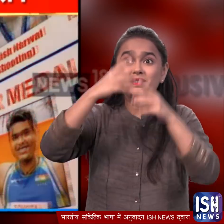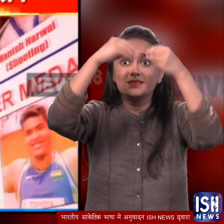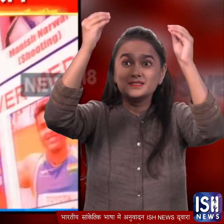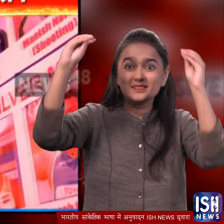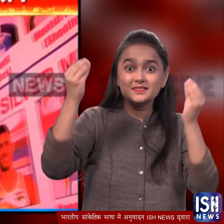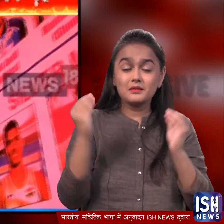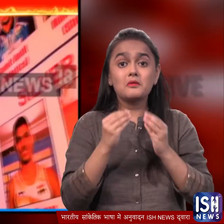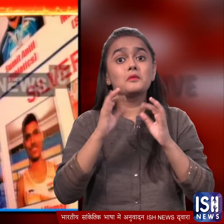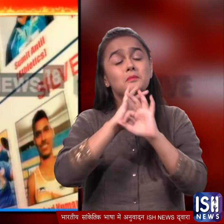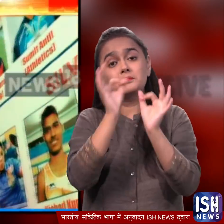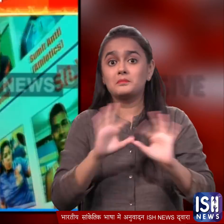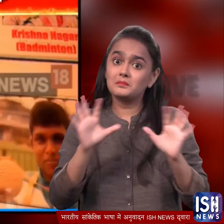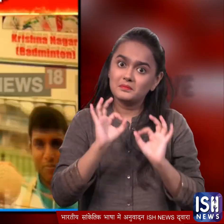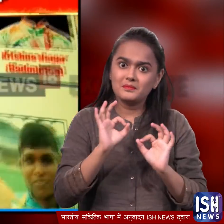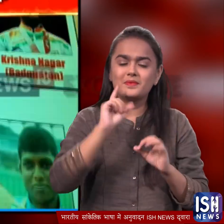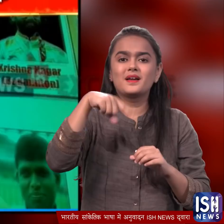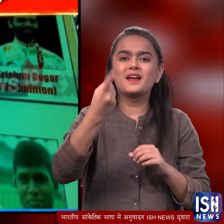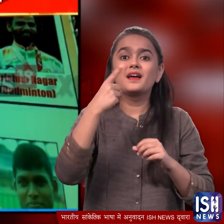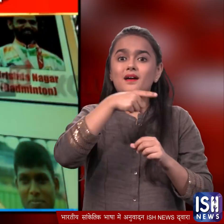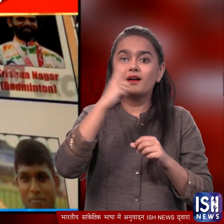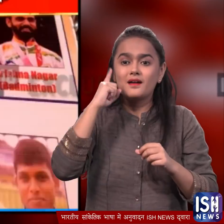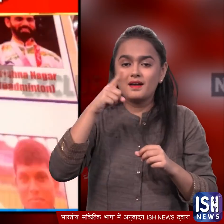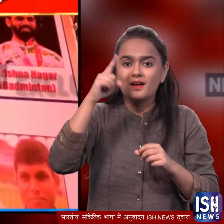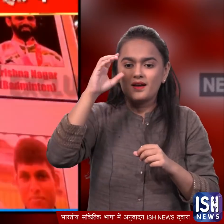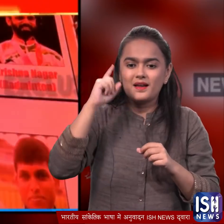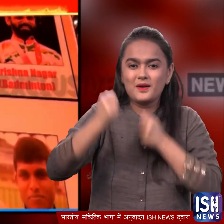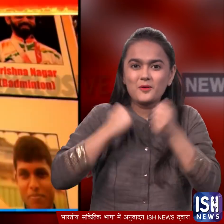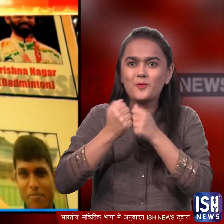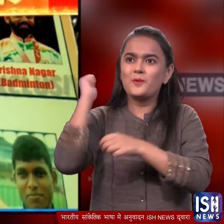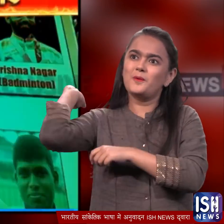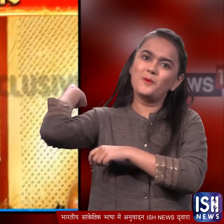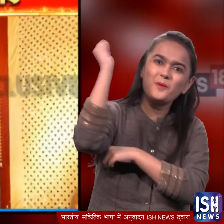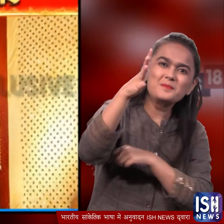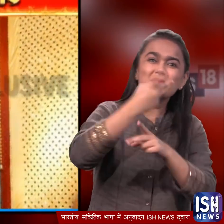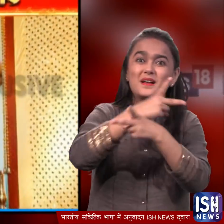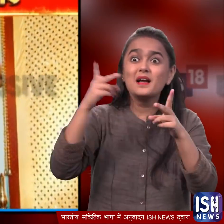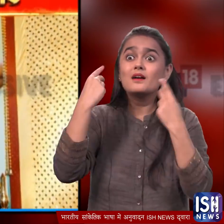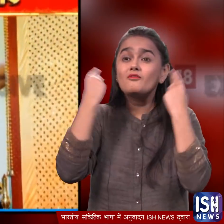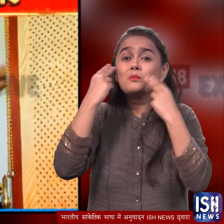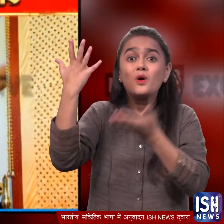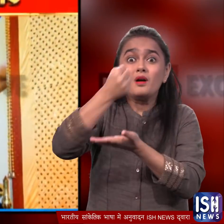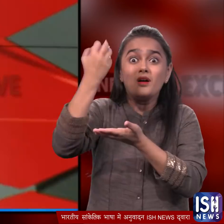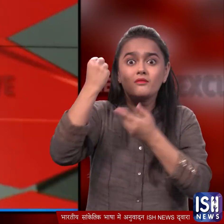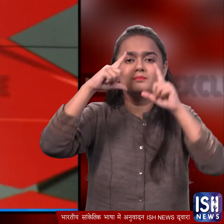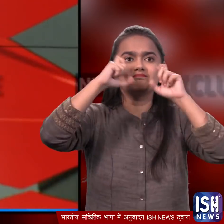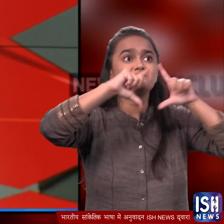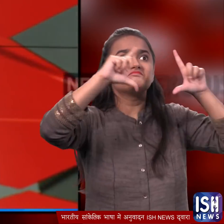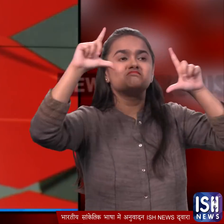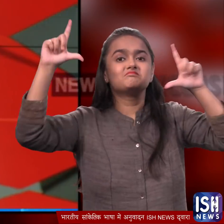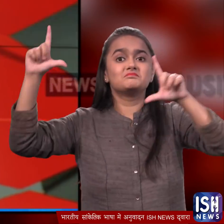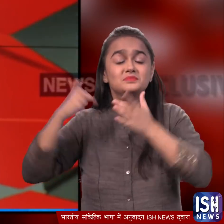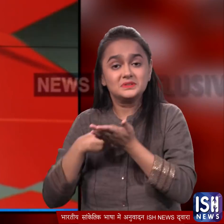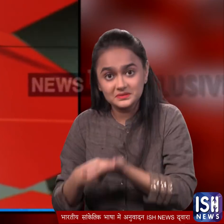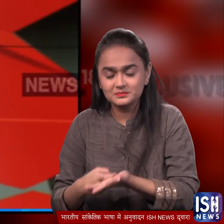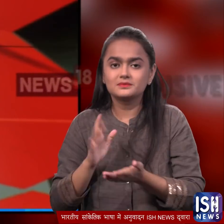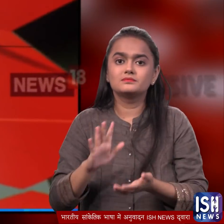पंडाल की सजावट के लिए भी खास तैयारी की गई। वहाँ ओलंपिक्स और पैरालंपिक्स में देश का मान बढ़ाने वाले खिलाड़ियों की तस्वीर लगाई गई। सौगात